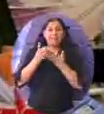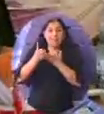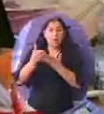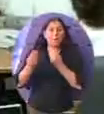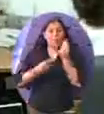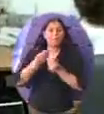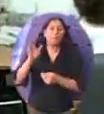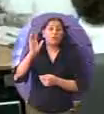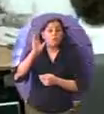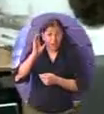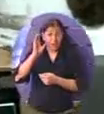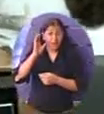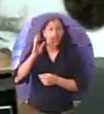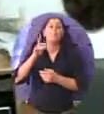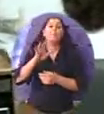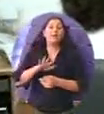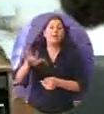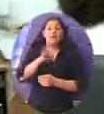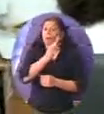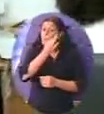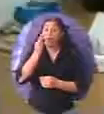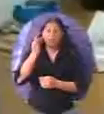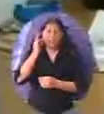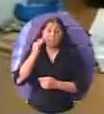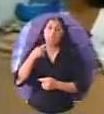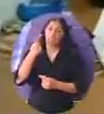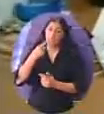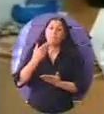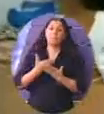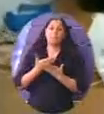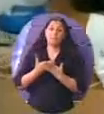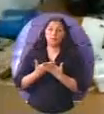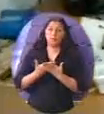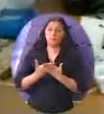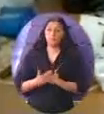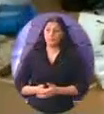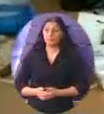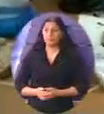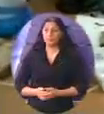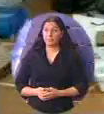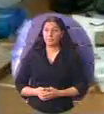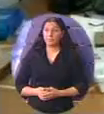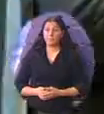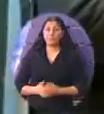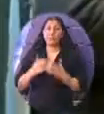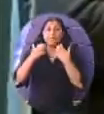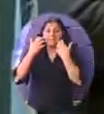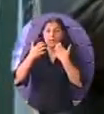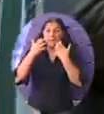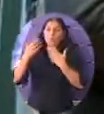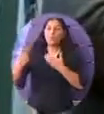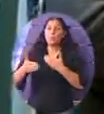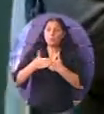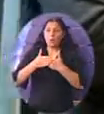מינית מקשיבה לנפגעות מהמגזר הבדואי, התוצאות מדברות בעד עצמן. סיפור נישואיה של